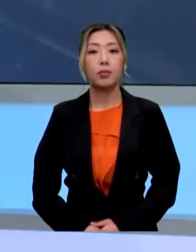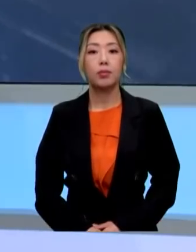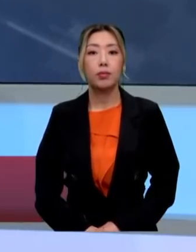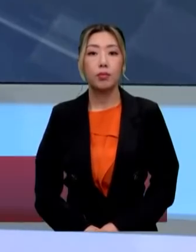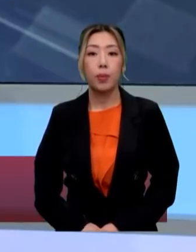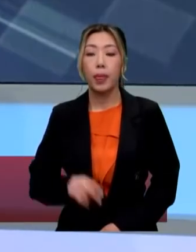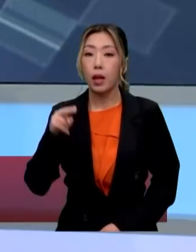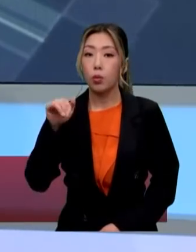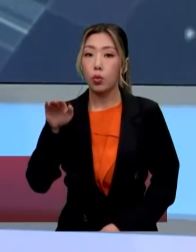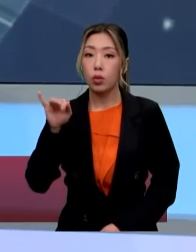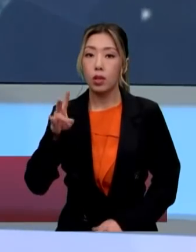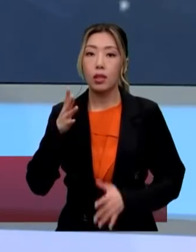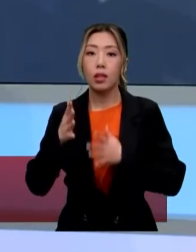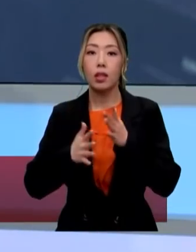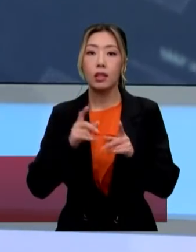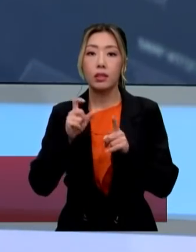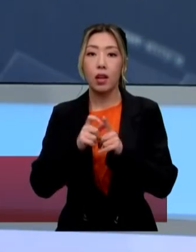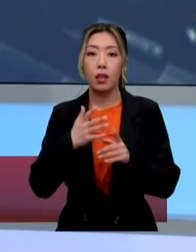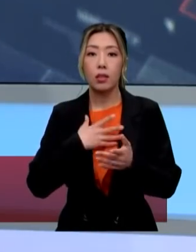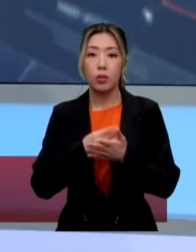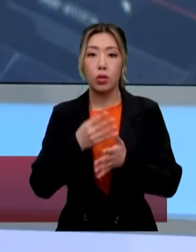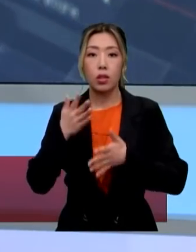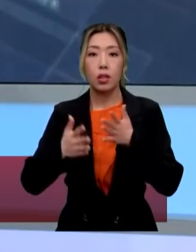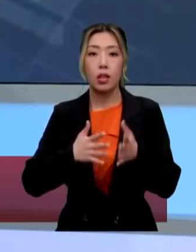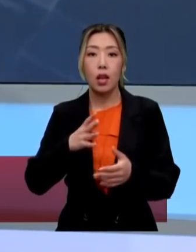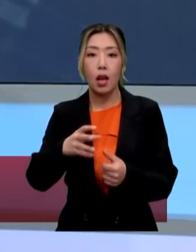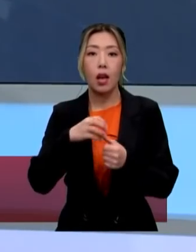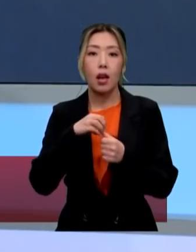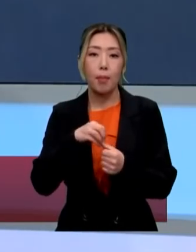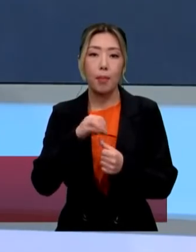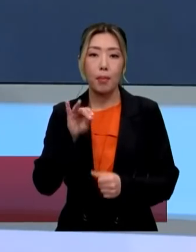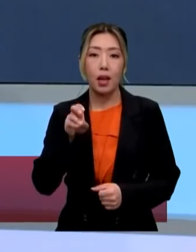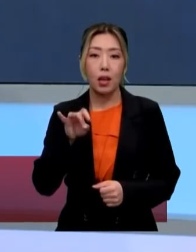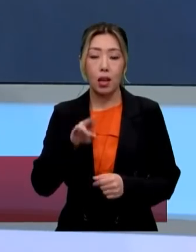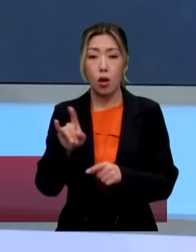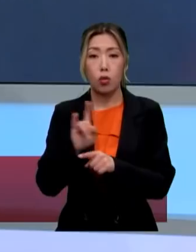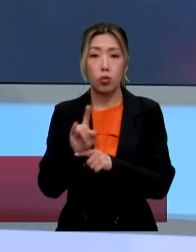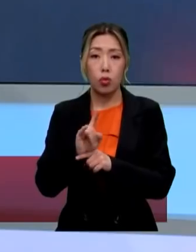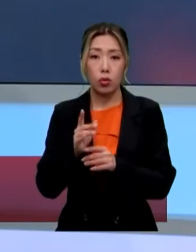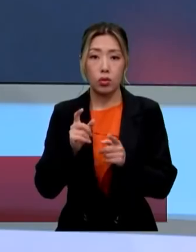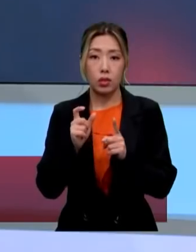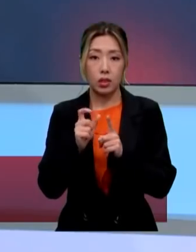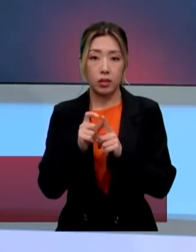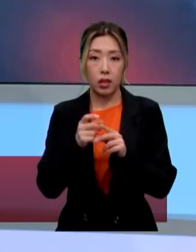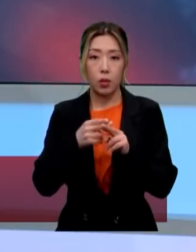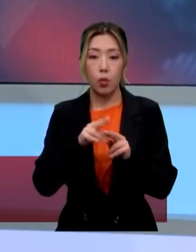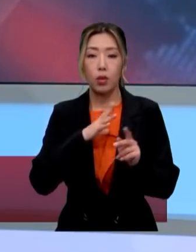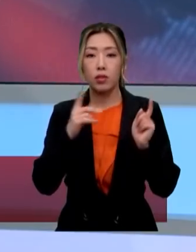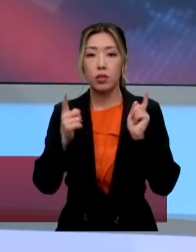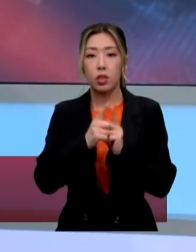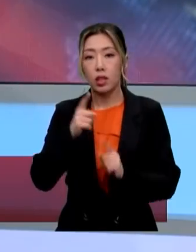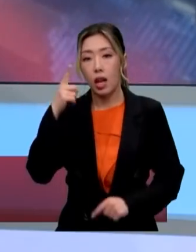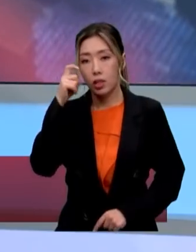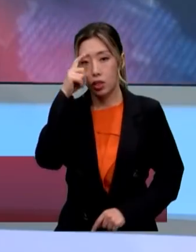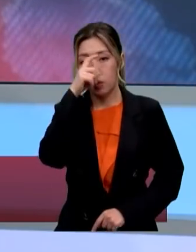Но Владимир Путин назвал оценку его слов Российской империи ложной спекуляцией. Эти слова он озвучил во время встречи с президентом Азербайджана Ильхамом